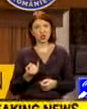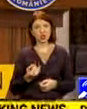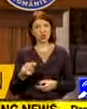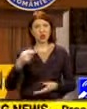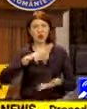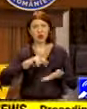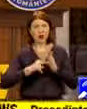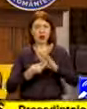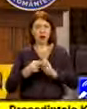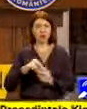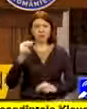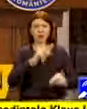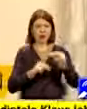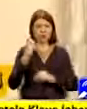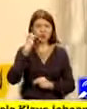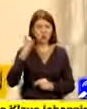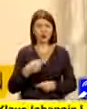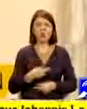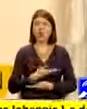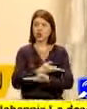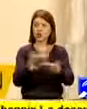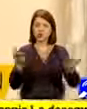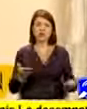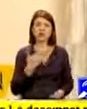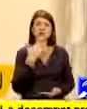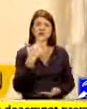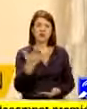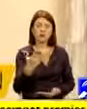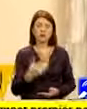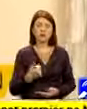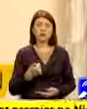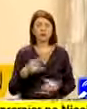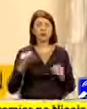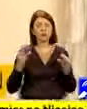formarea guvernului. Iar dumneavoastră vă mulțumesc și vă doresc multă sănătate!